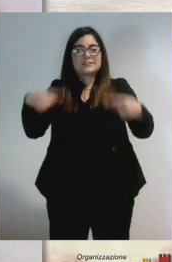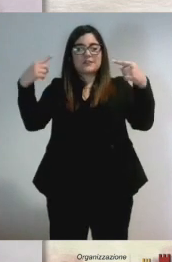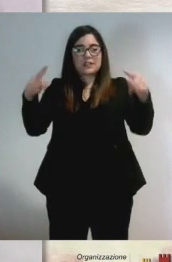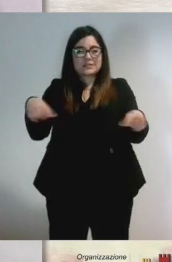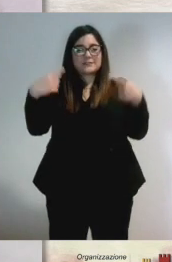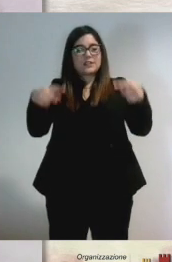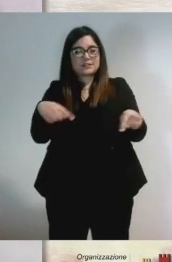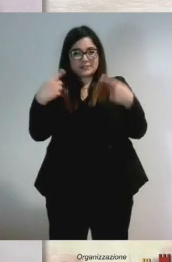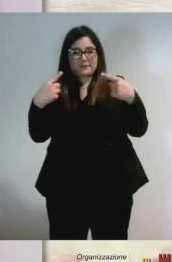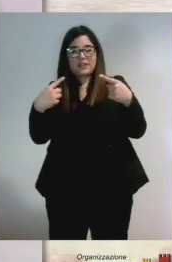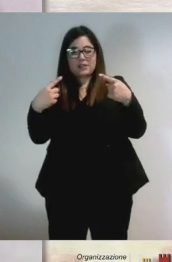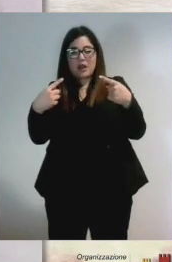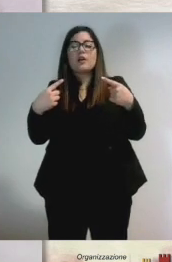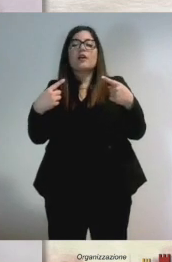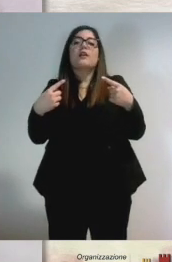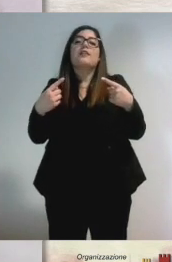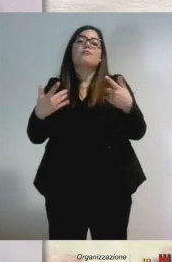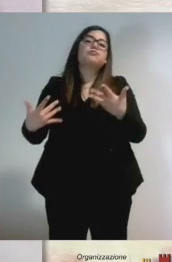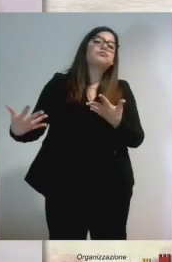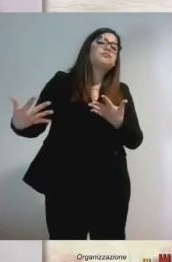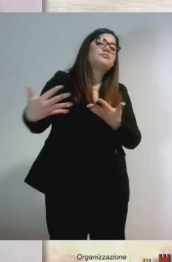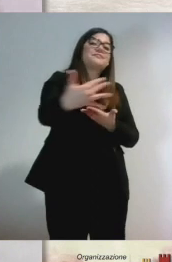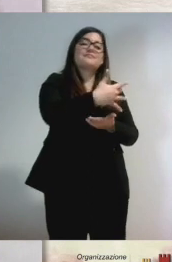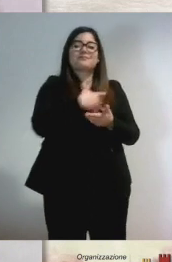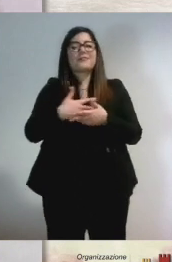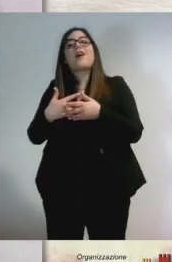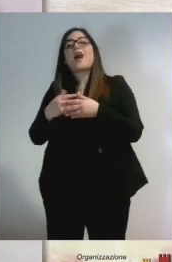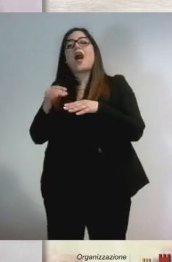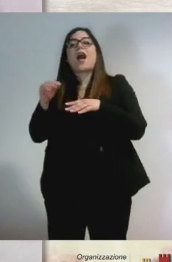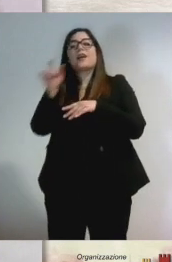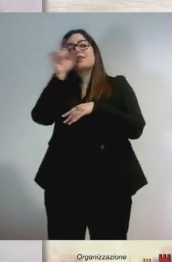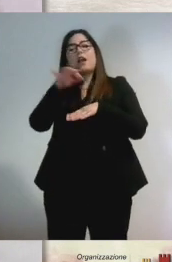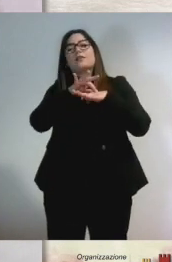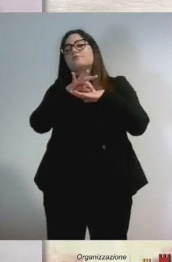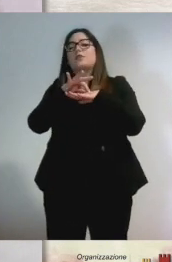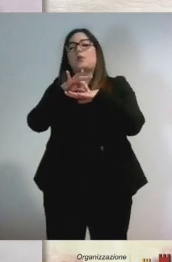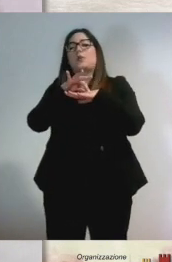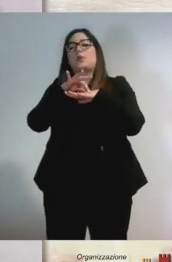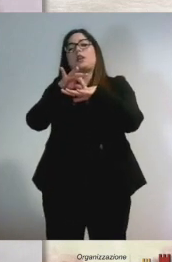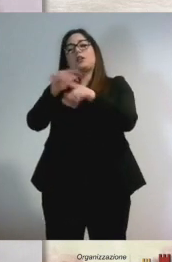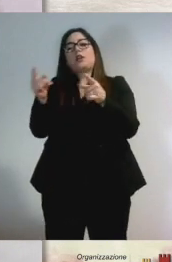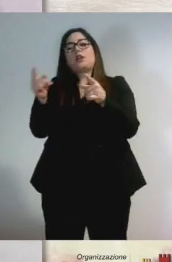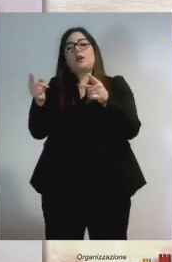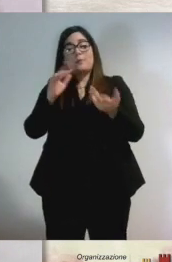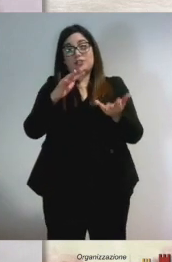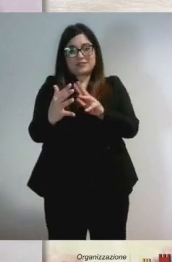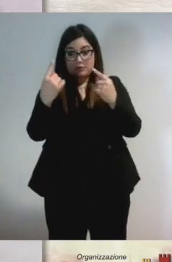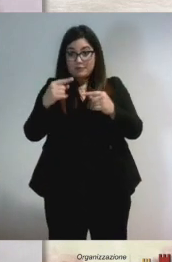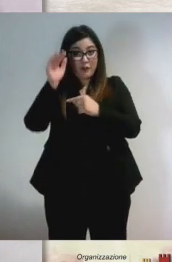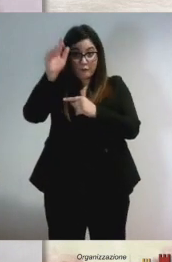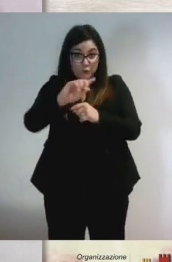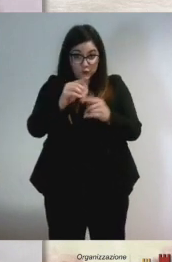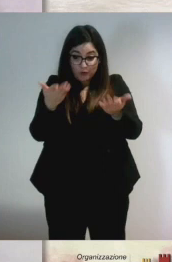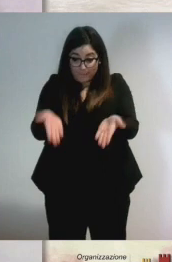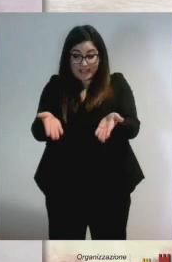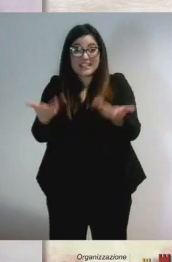chi meglio di voi può guidare L'Italia in questo periodo di transizione che non è il futuro il presente è già